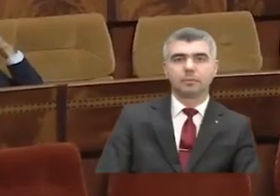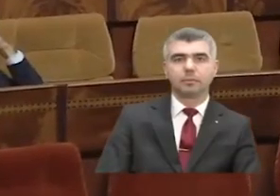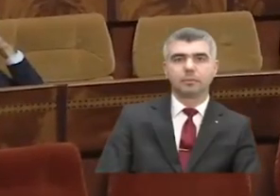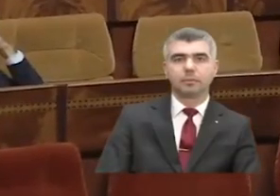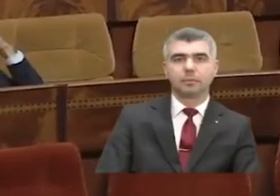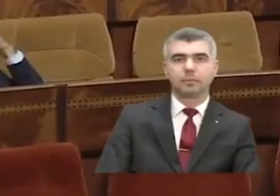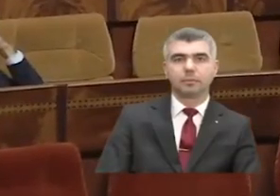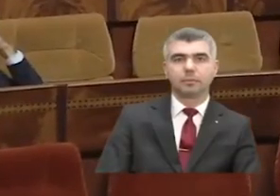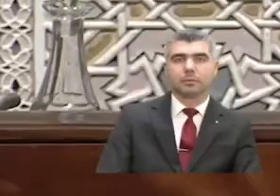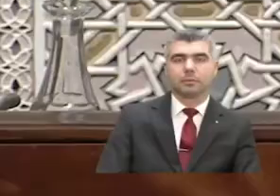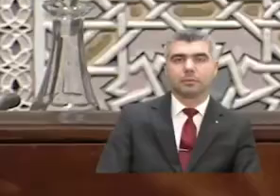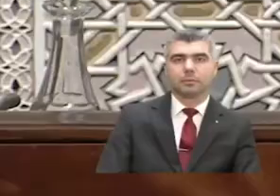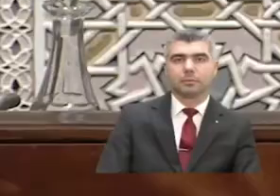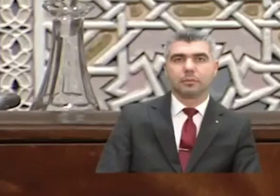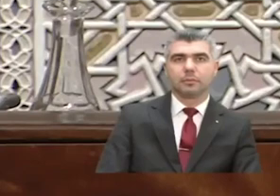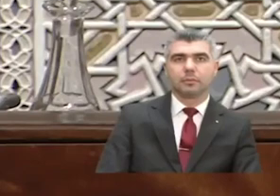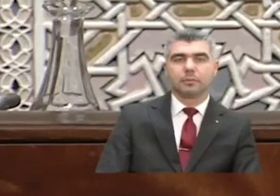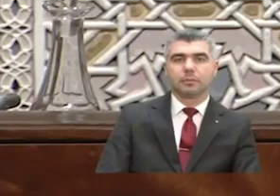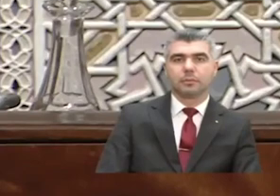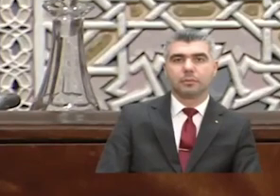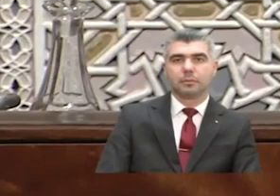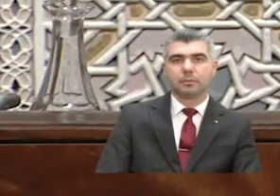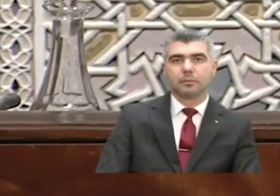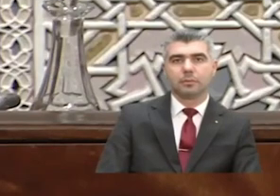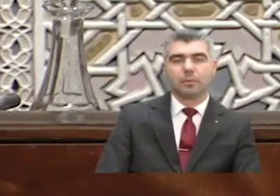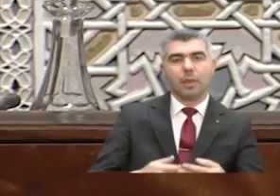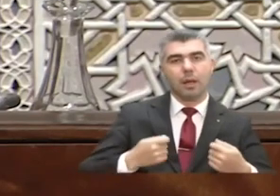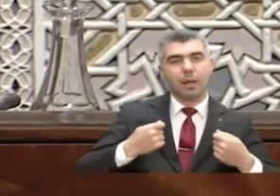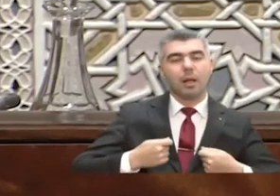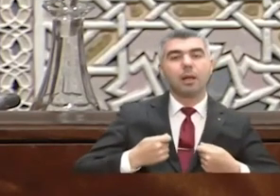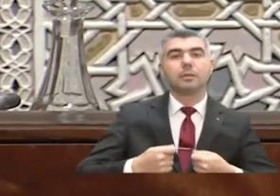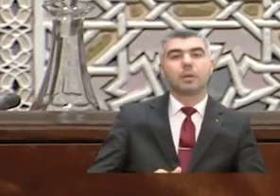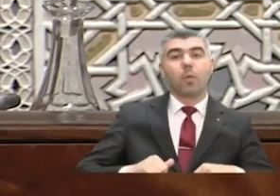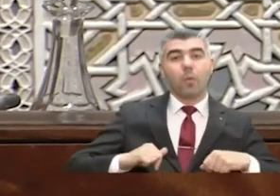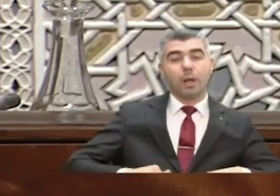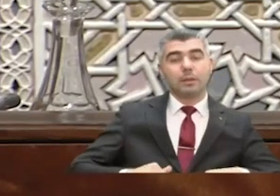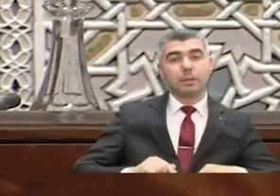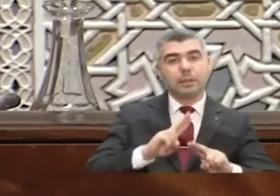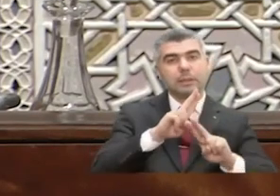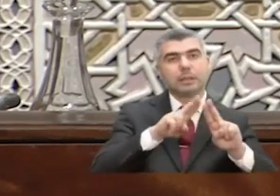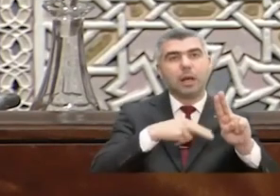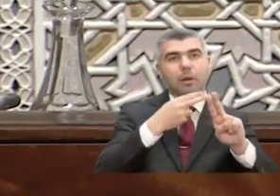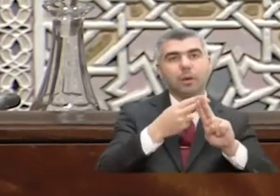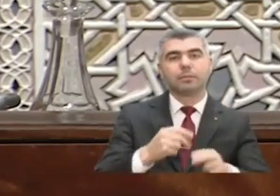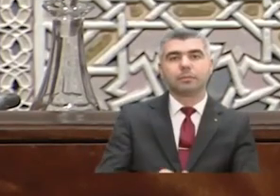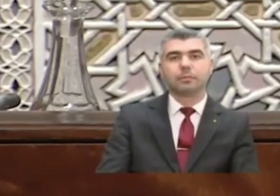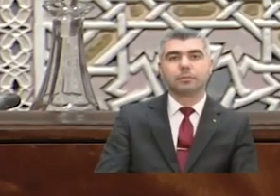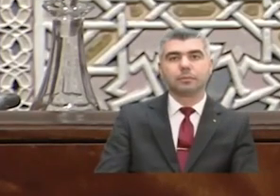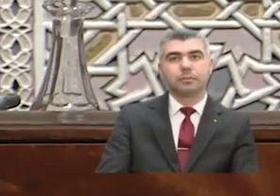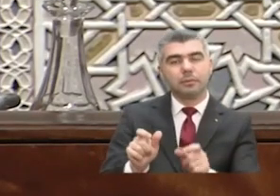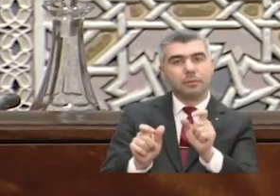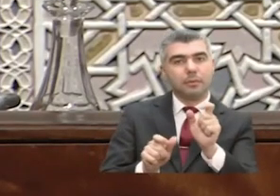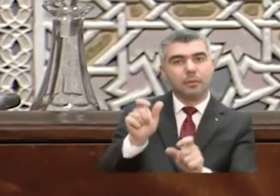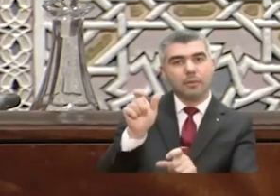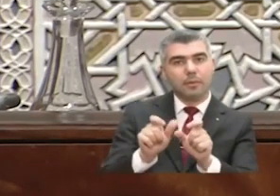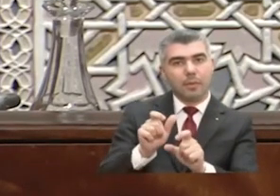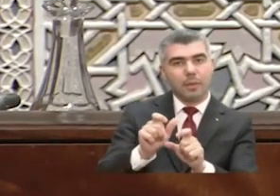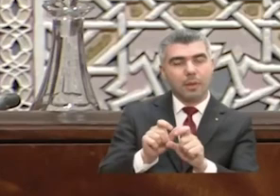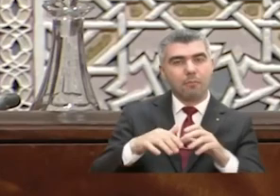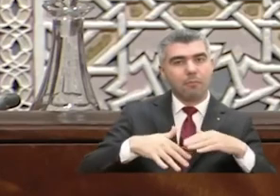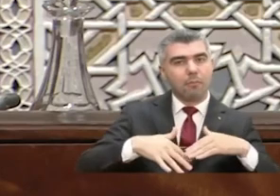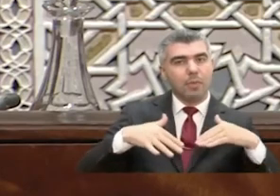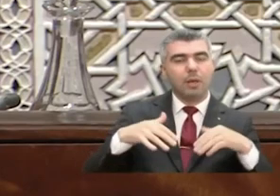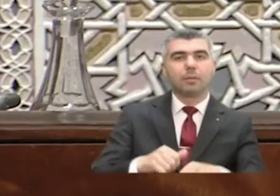لا تفضل السيد الوزير. سيد الرئيسة، تفضل سيدي. السادة والسيدات